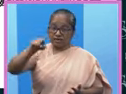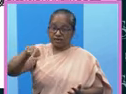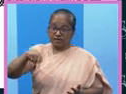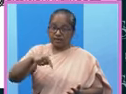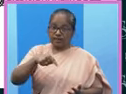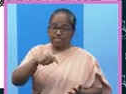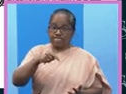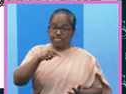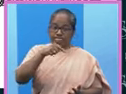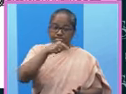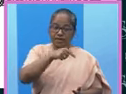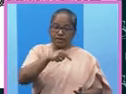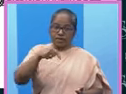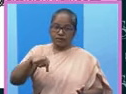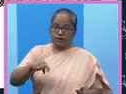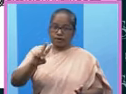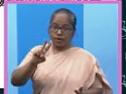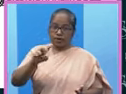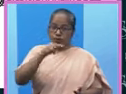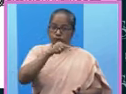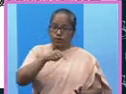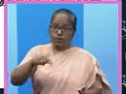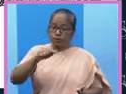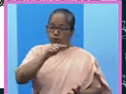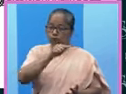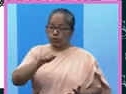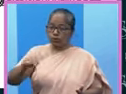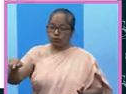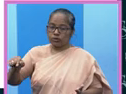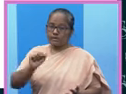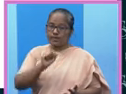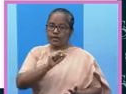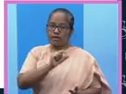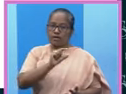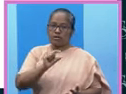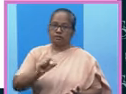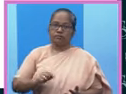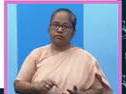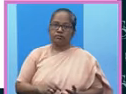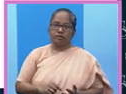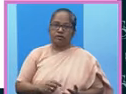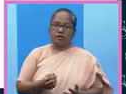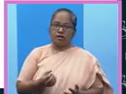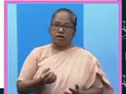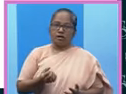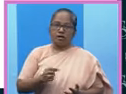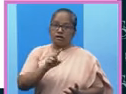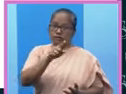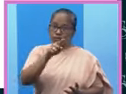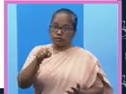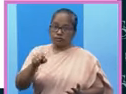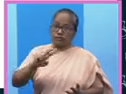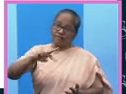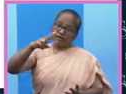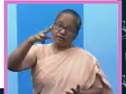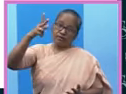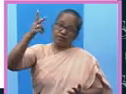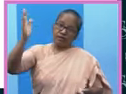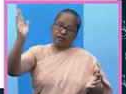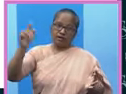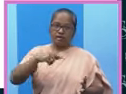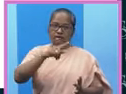ரெண்டு புள்ளிகளை இணைக்கக்கூடிய அந்த கோட்டு துண்டுக்கு பேர் நான். நான் கூட எத்தனை வரையலாம்? ஏகப்பட்டது வரையலாம் இல்லையா? எண்ணற்றது